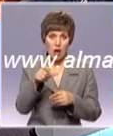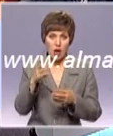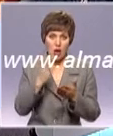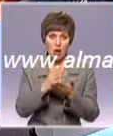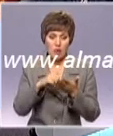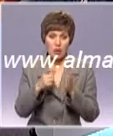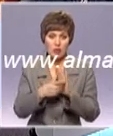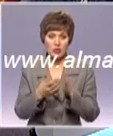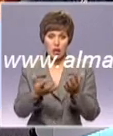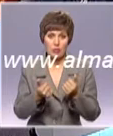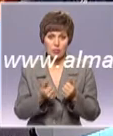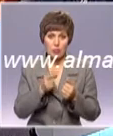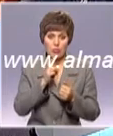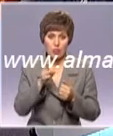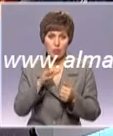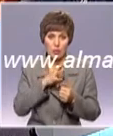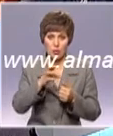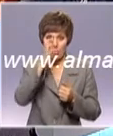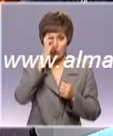жүрген. А біреулер бар, госпорармен